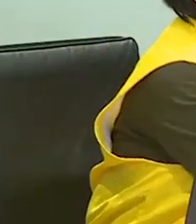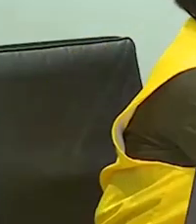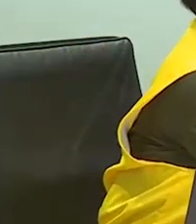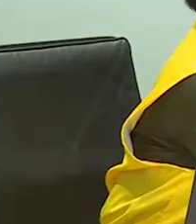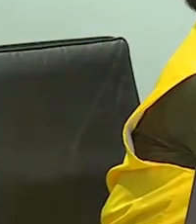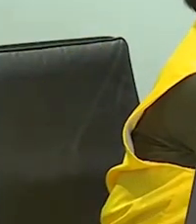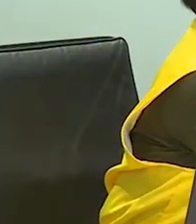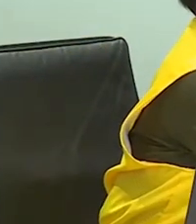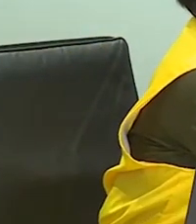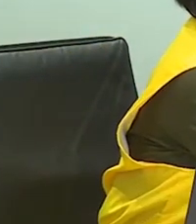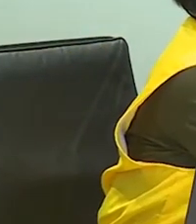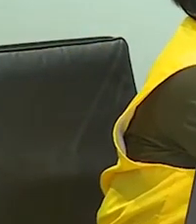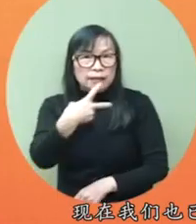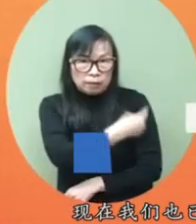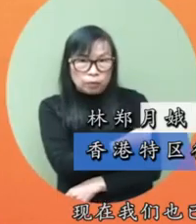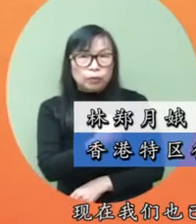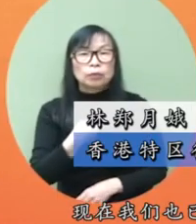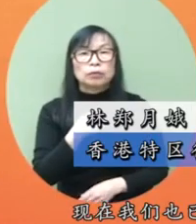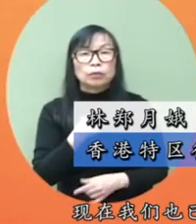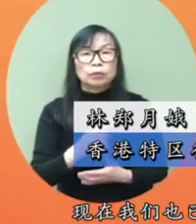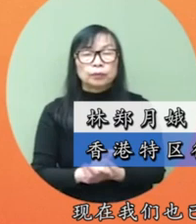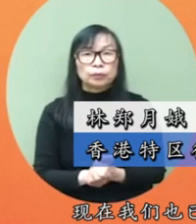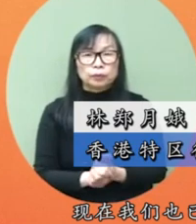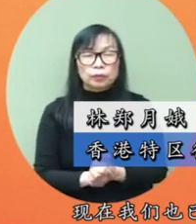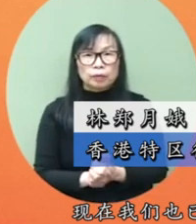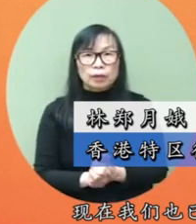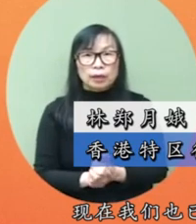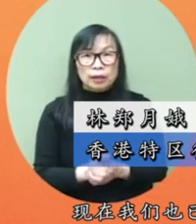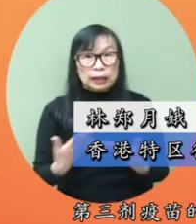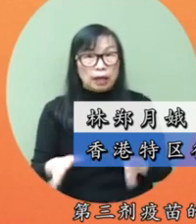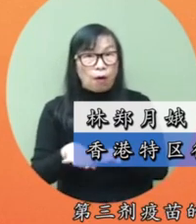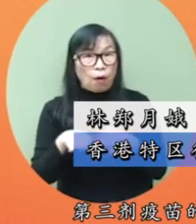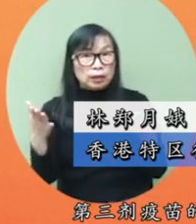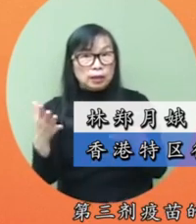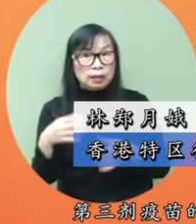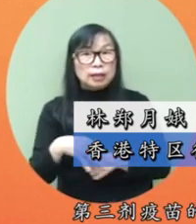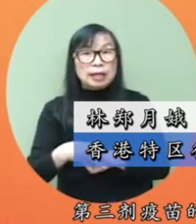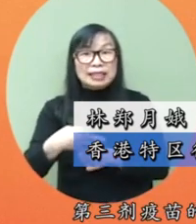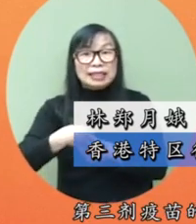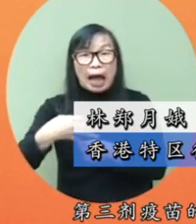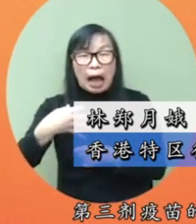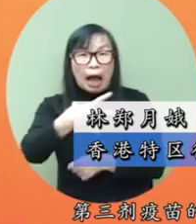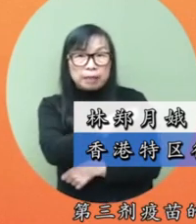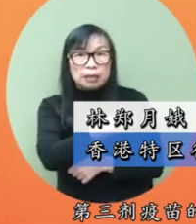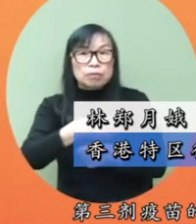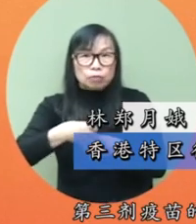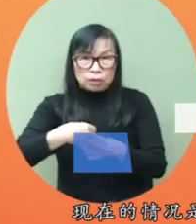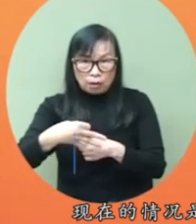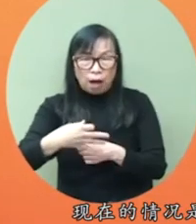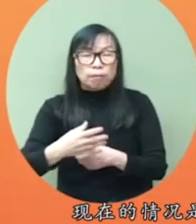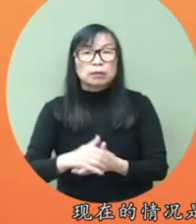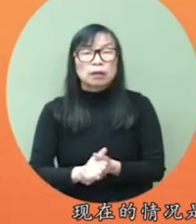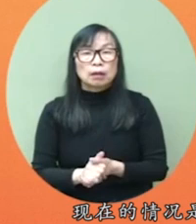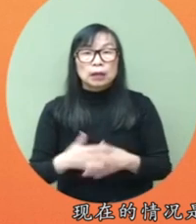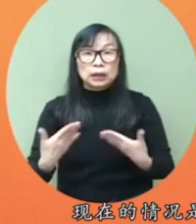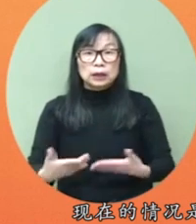必泰疫苗的全面接种计划。 而家我哋亦都系已经开展咗第三剂嘅疫苗嘅接种啦。咁啊，